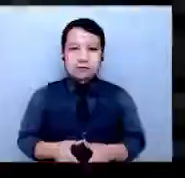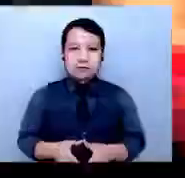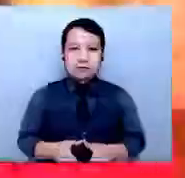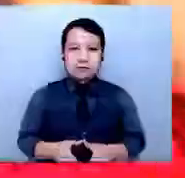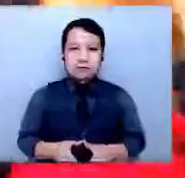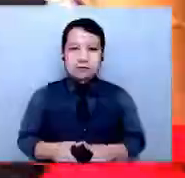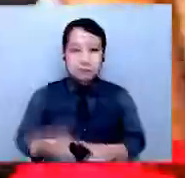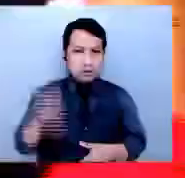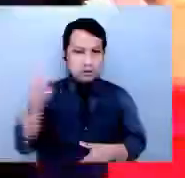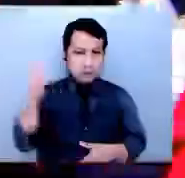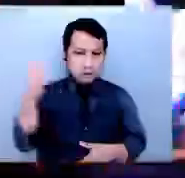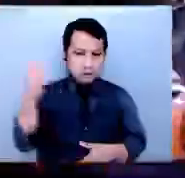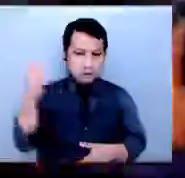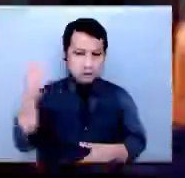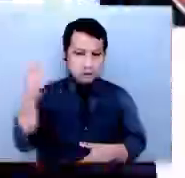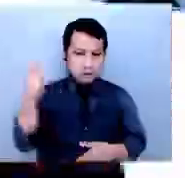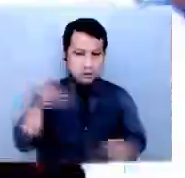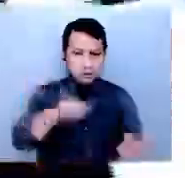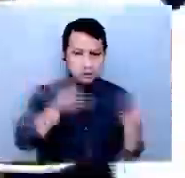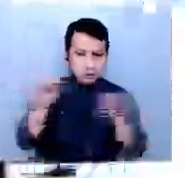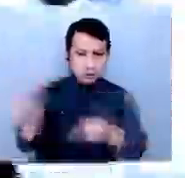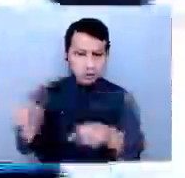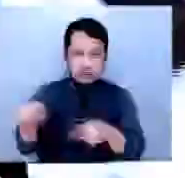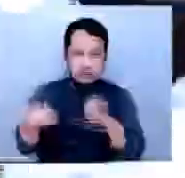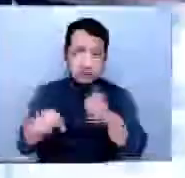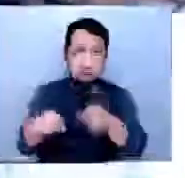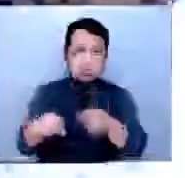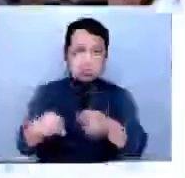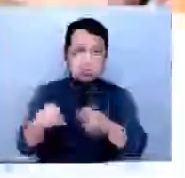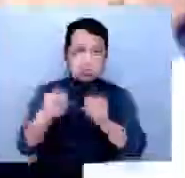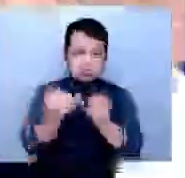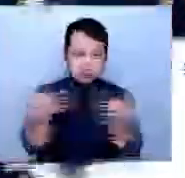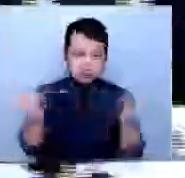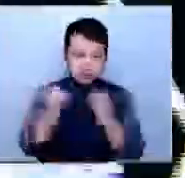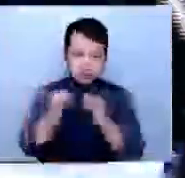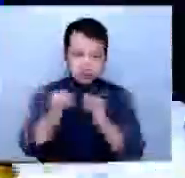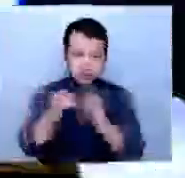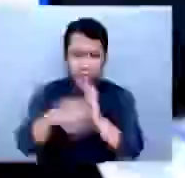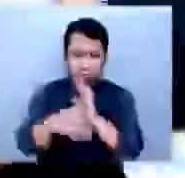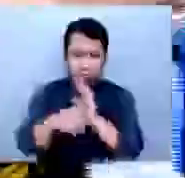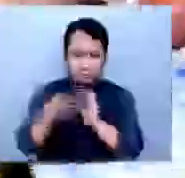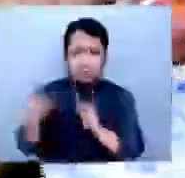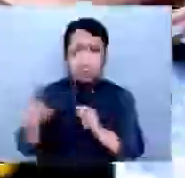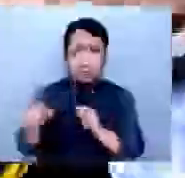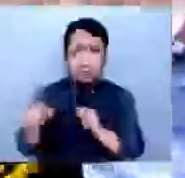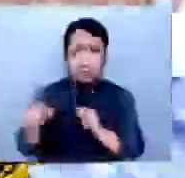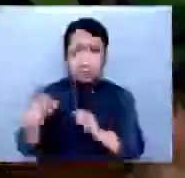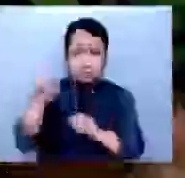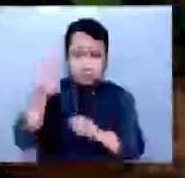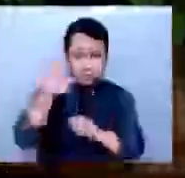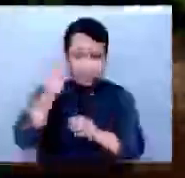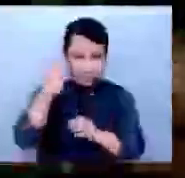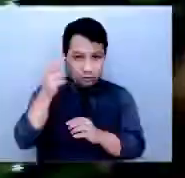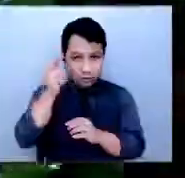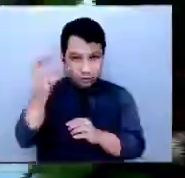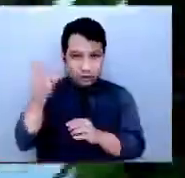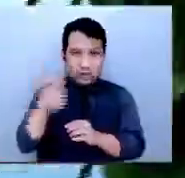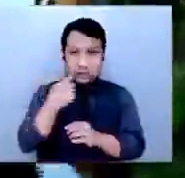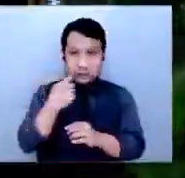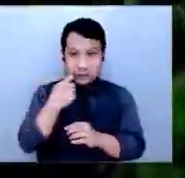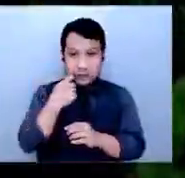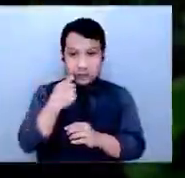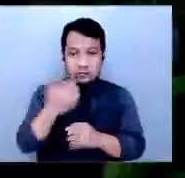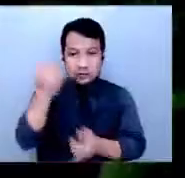Nakaberde pa nang dumating sa tanggapan ng COMELEC sa Intramuros si dating presidential spokesman Harry Roque kanina. Matapos ang kanyang huling